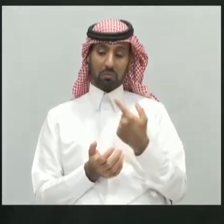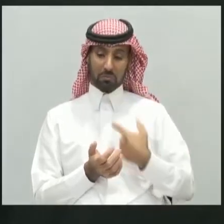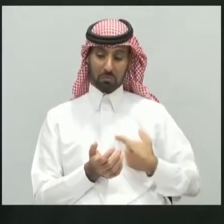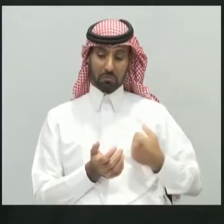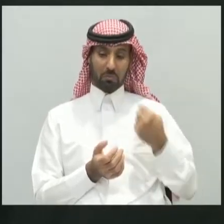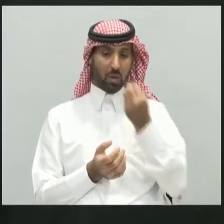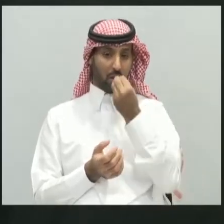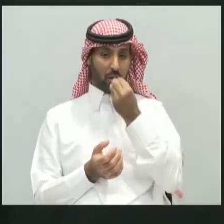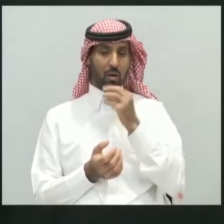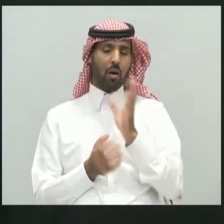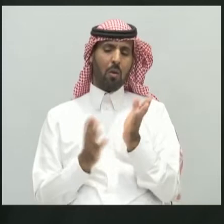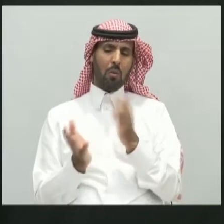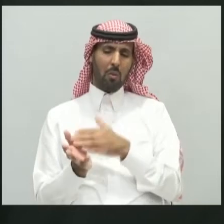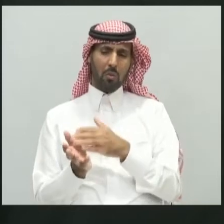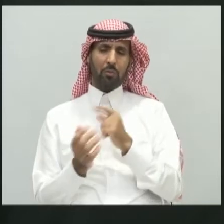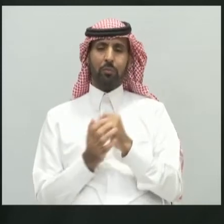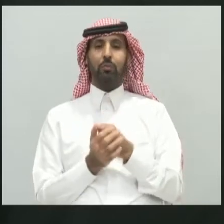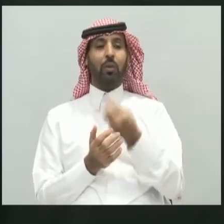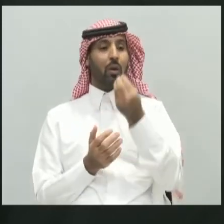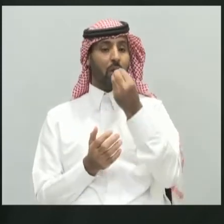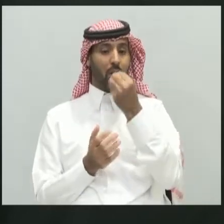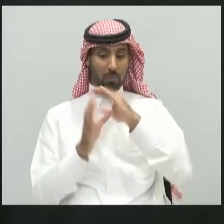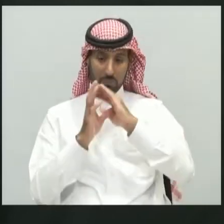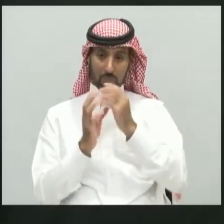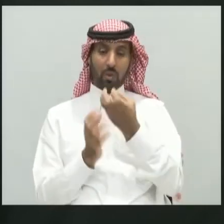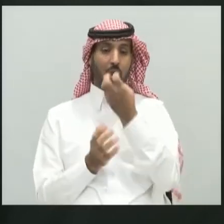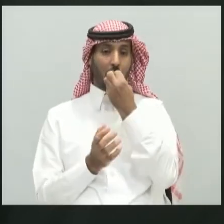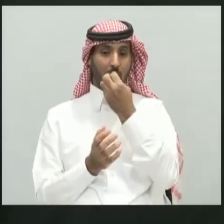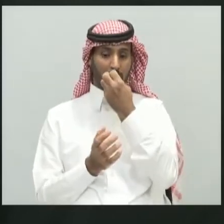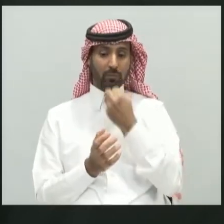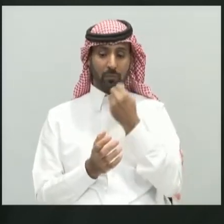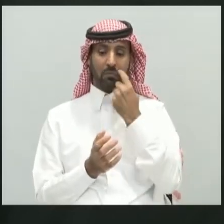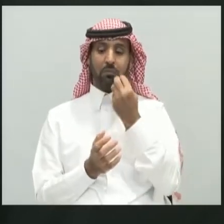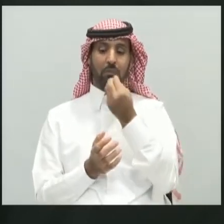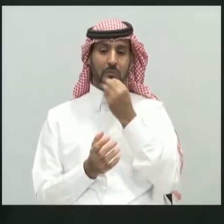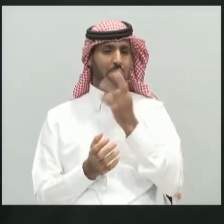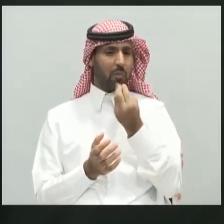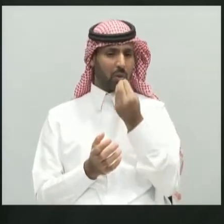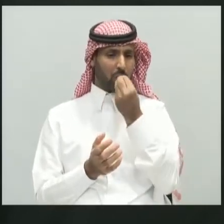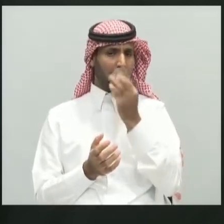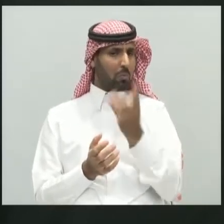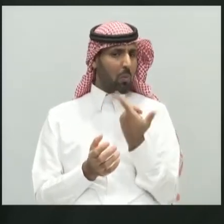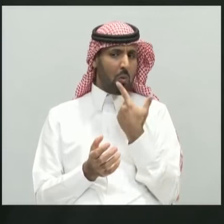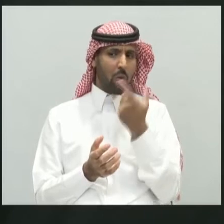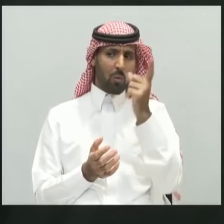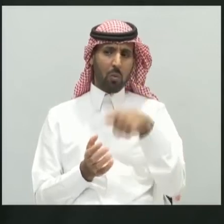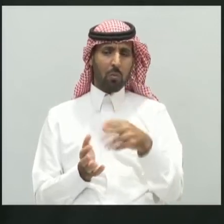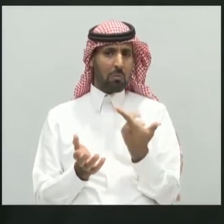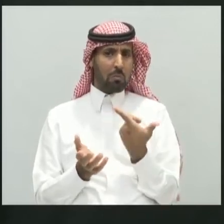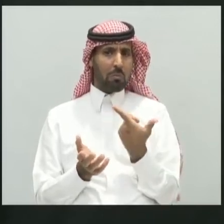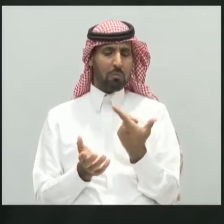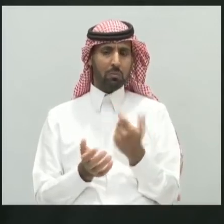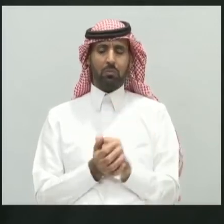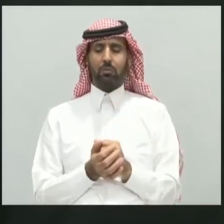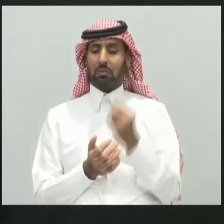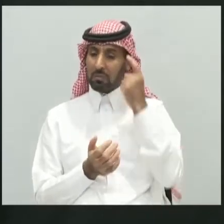أكلت. مين أكلها؟ We don't know. So we have المبني للمعلوم, المبني للمجهول. In English, we have